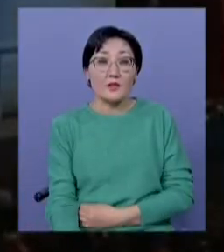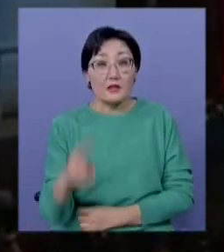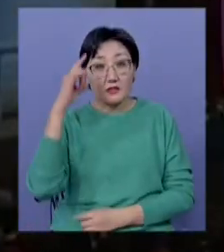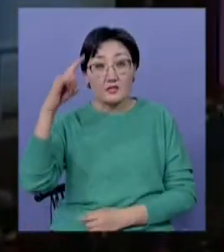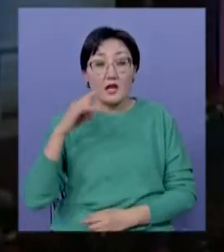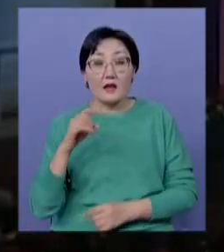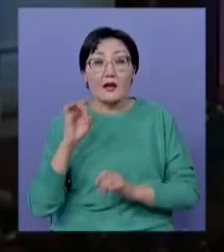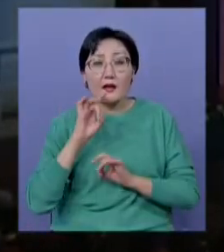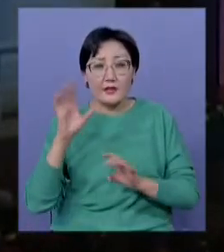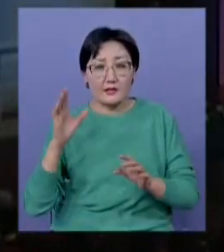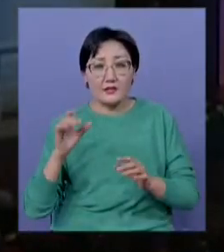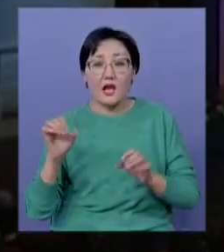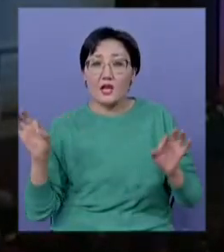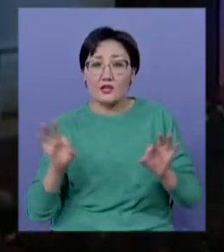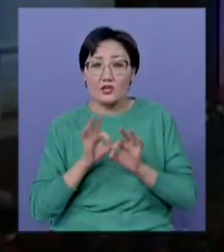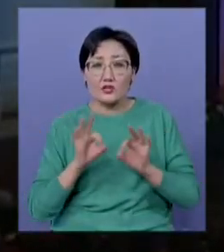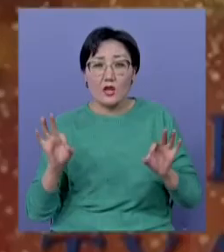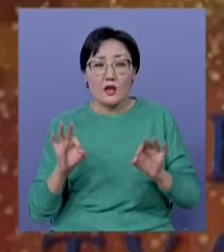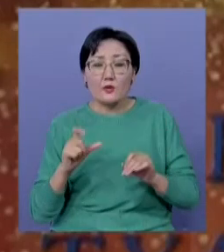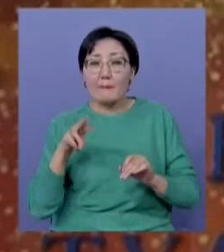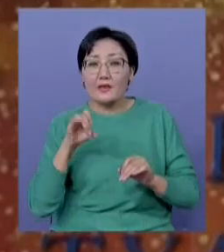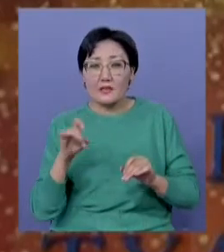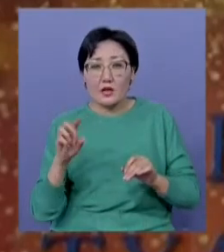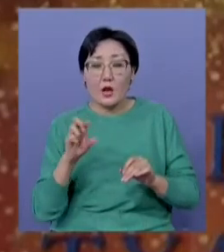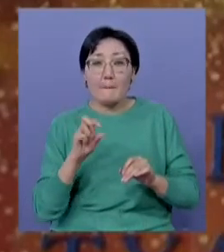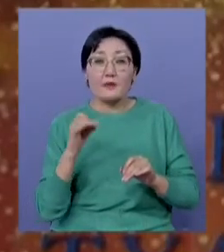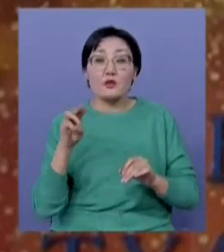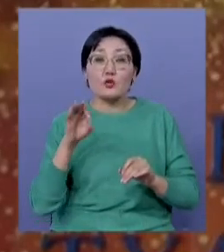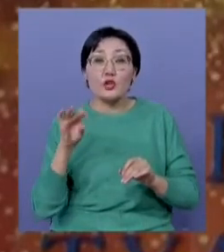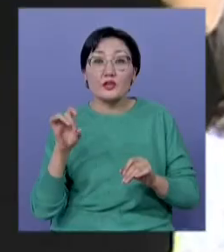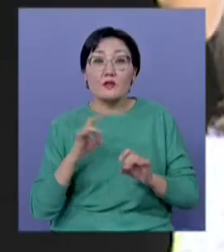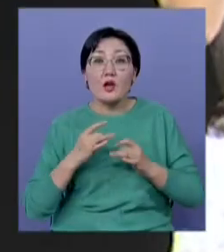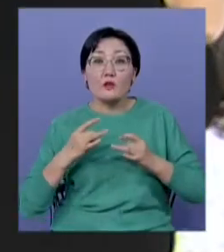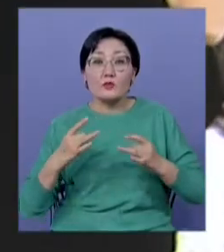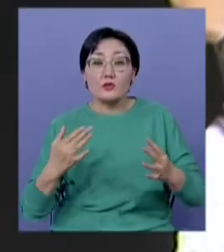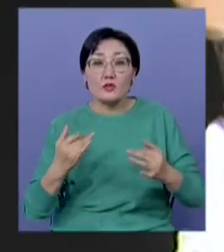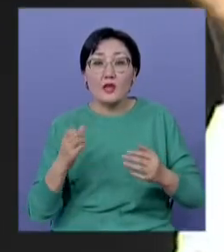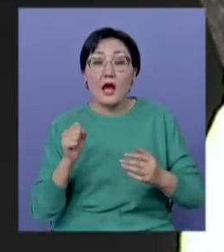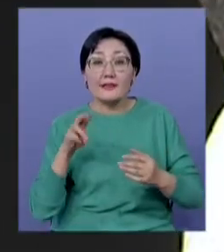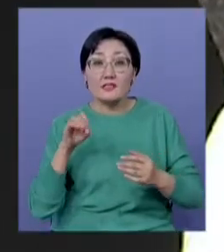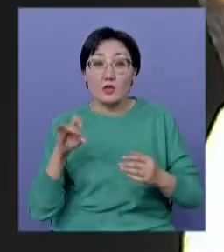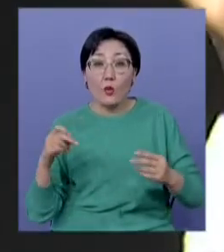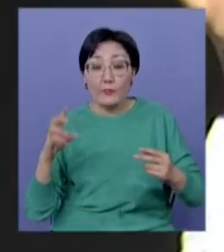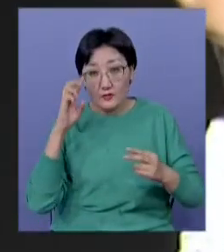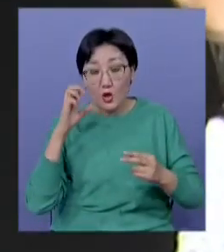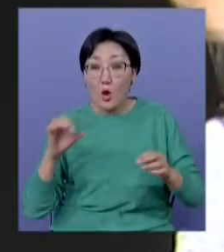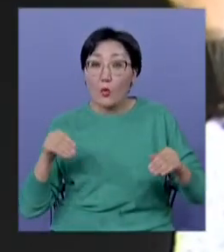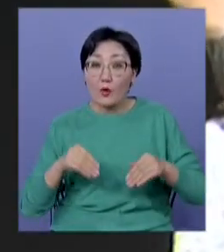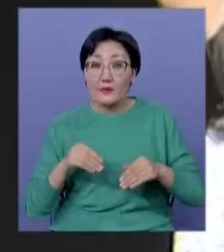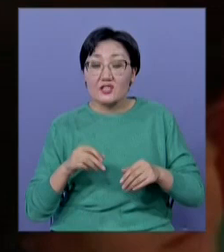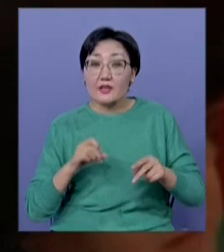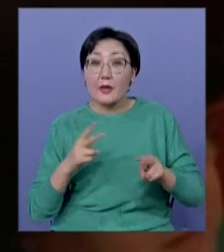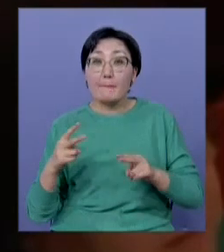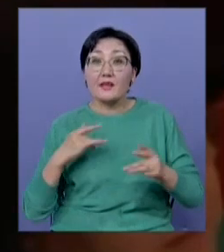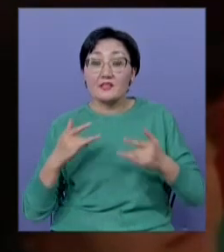Қазақтың әйгілі әншісі, вокалдық өнерінің мэтрі Бибігүл Төлегенованың шығармашылық кеші Астана опера мемлекеттік опера және балет